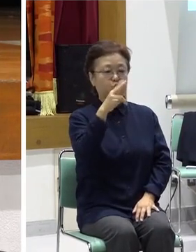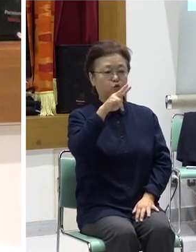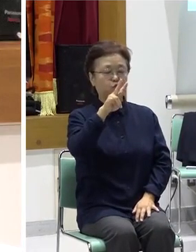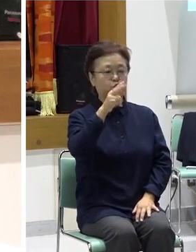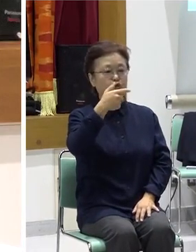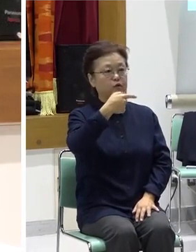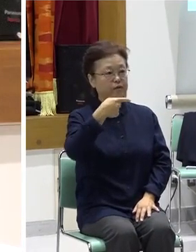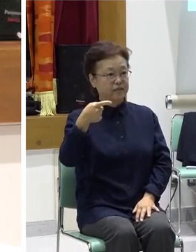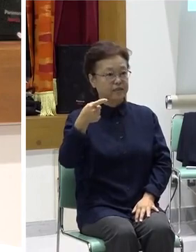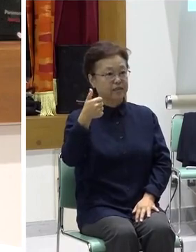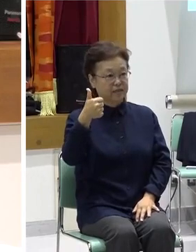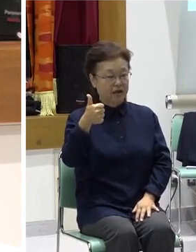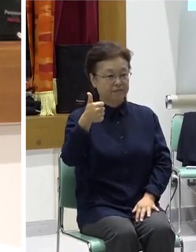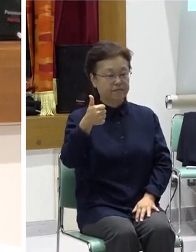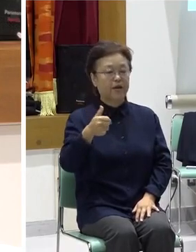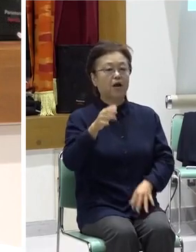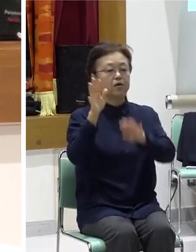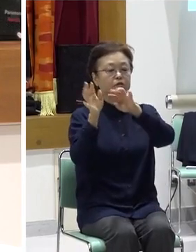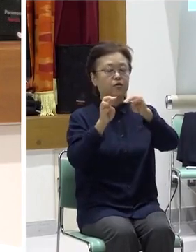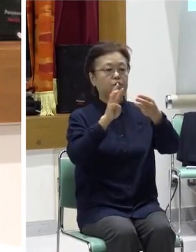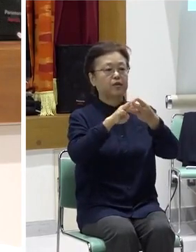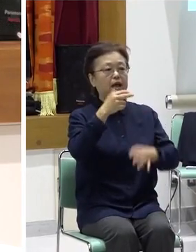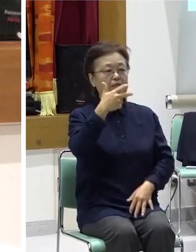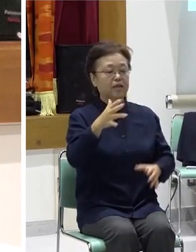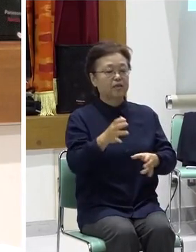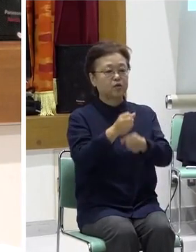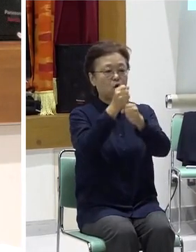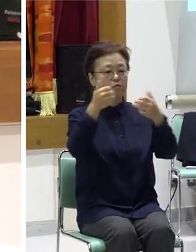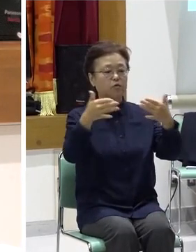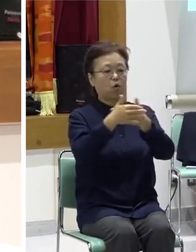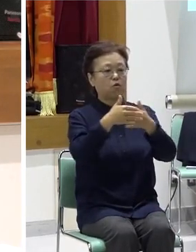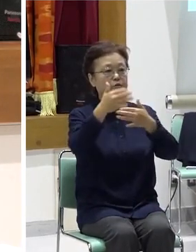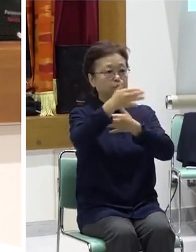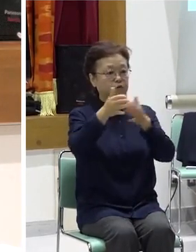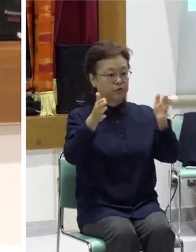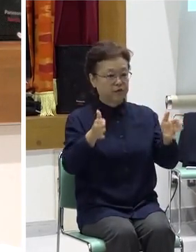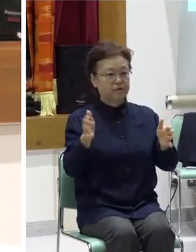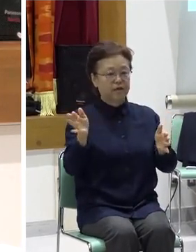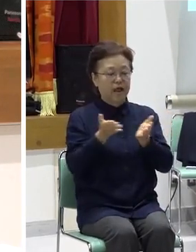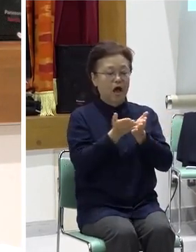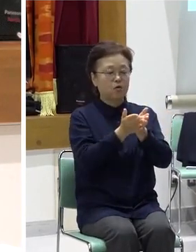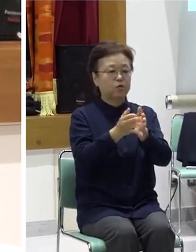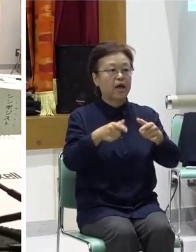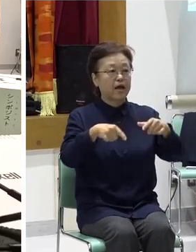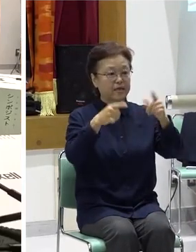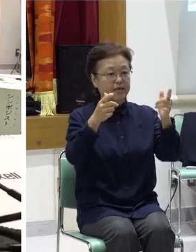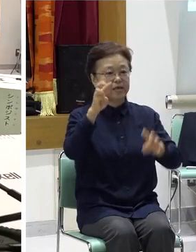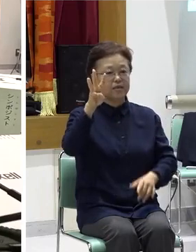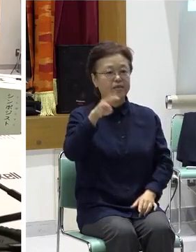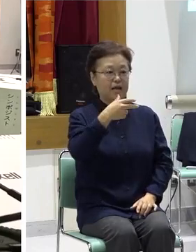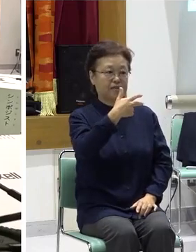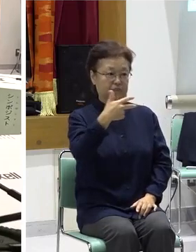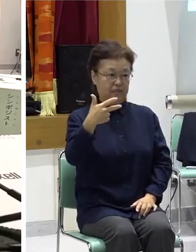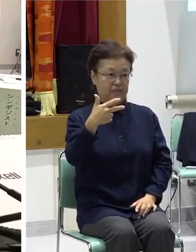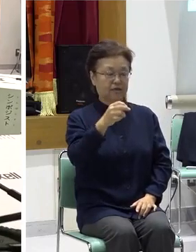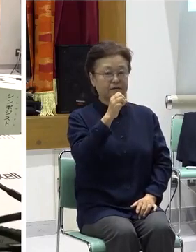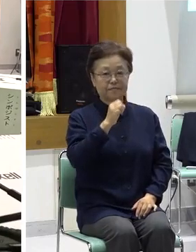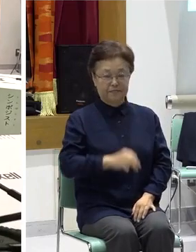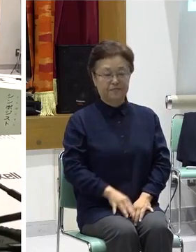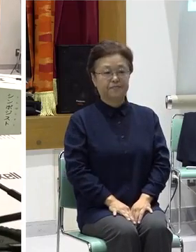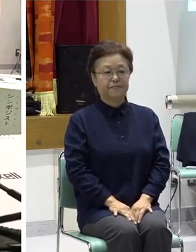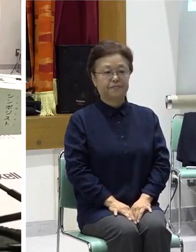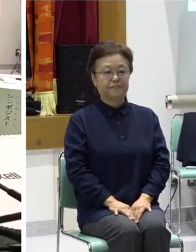田市総務交通室から船木光義参事、以上の3名で対談を行います